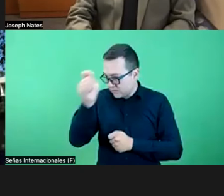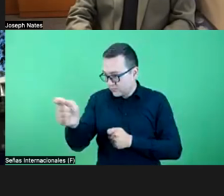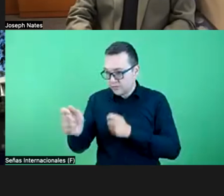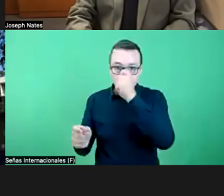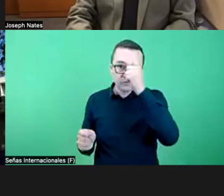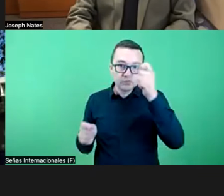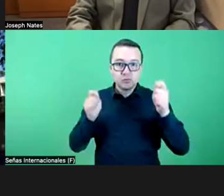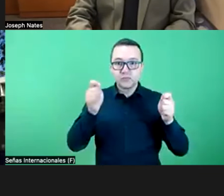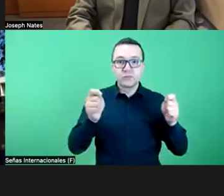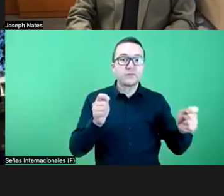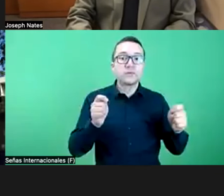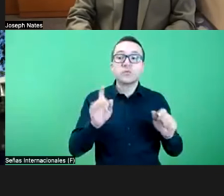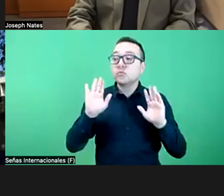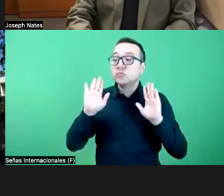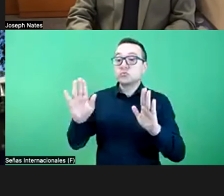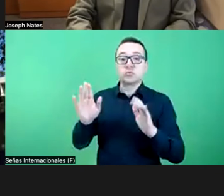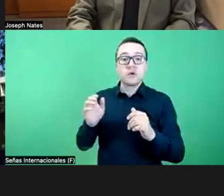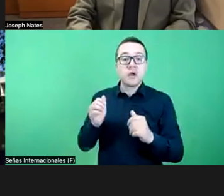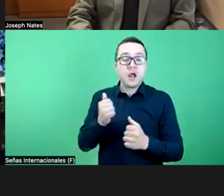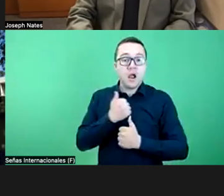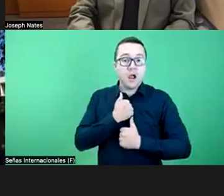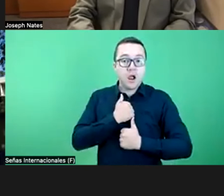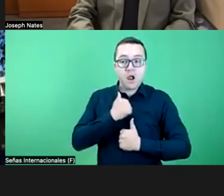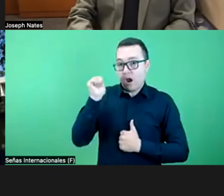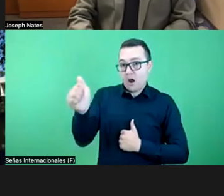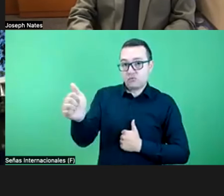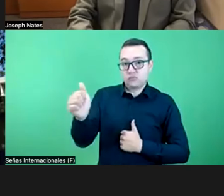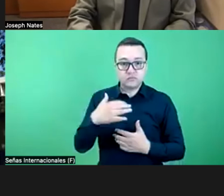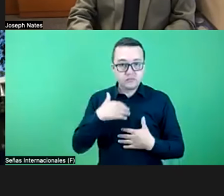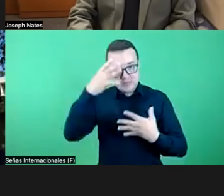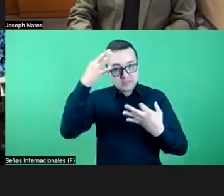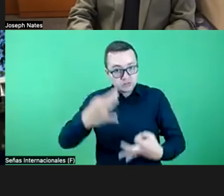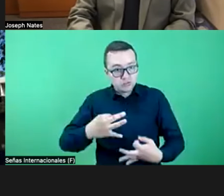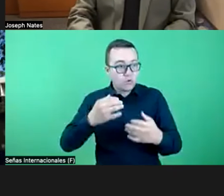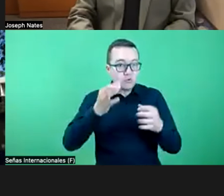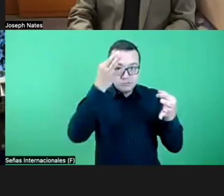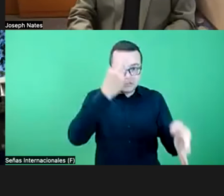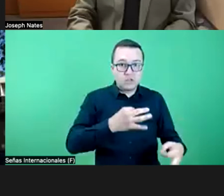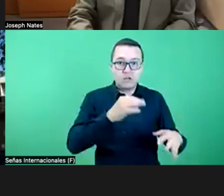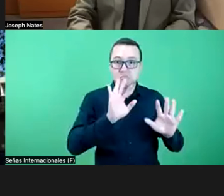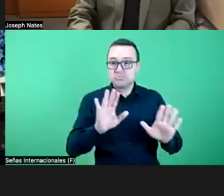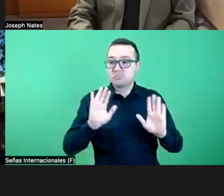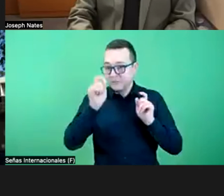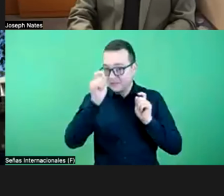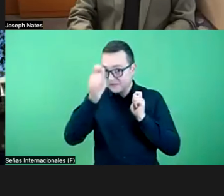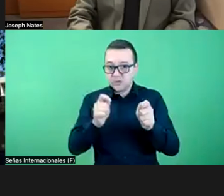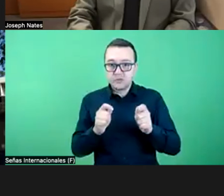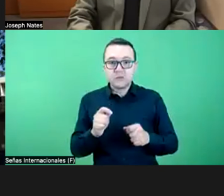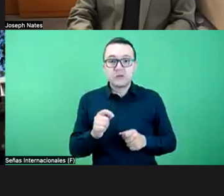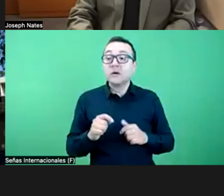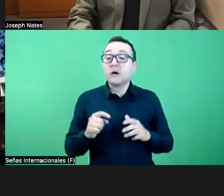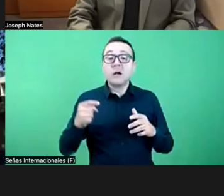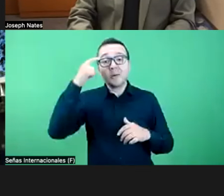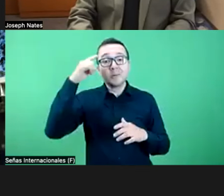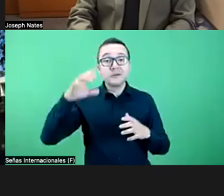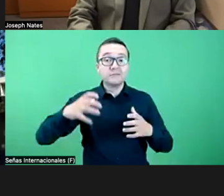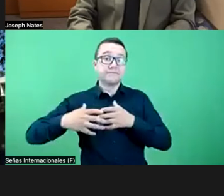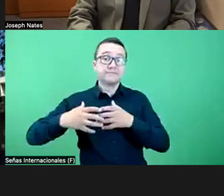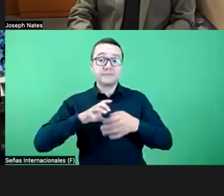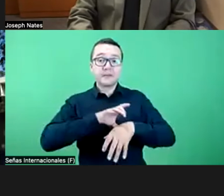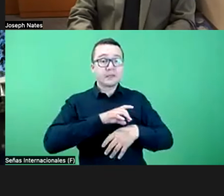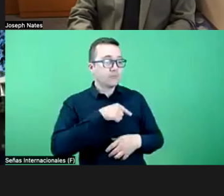d'être respectées en termes d'économie, d'autonomie, de capacité de connaissance, de contribution, et ne jamais imaginer